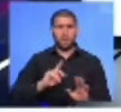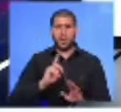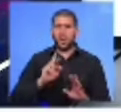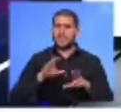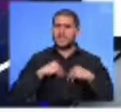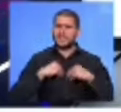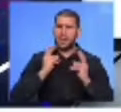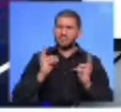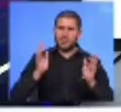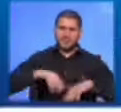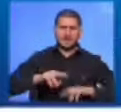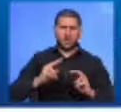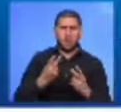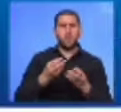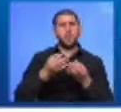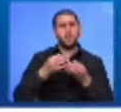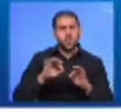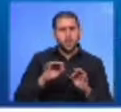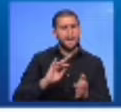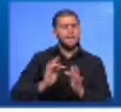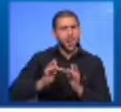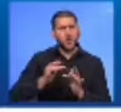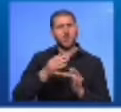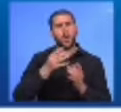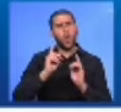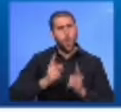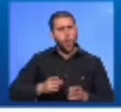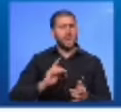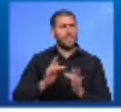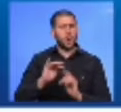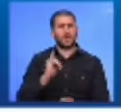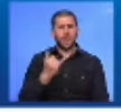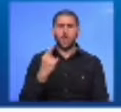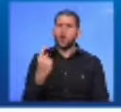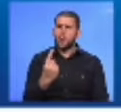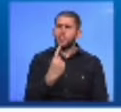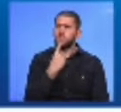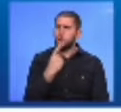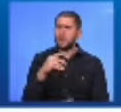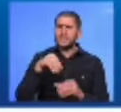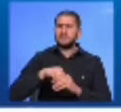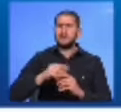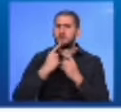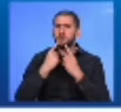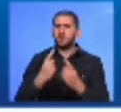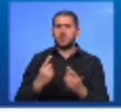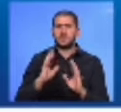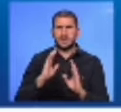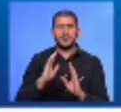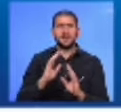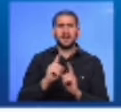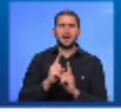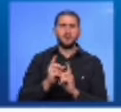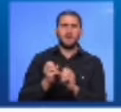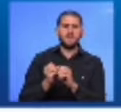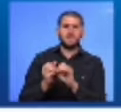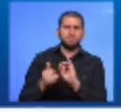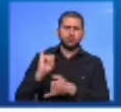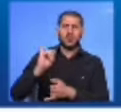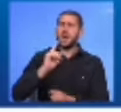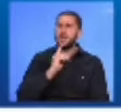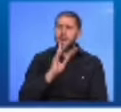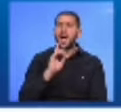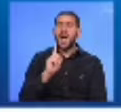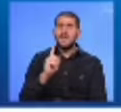להתרסק. מותר מחלוקות, חובה מחלוקות, כל אחד יצביע למי שהוא רוצה ויעיף את מי שהוא רוצה. קודם כל,